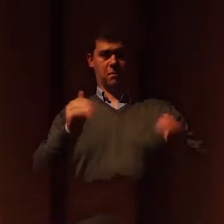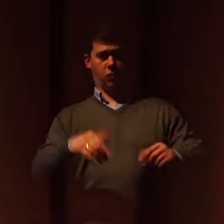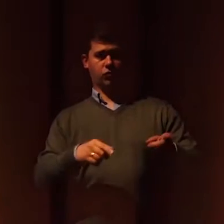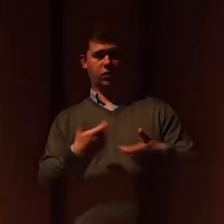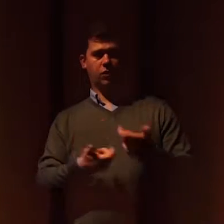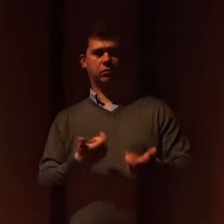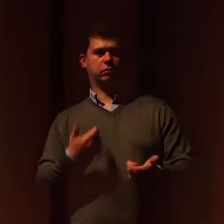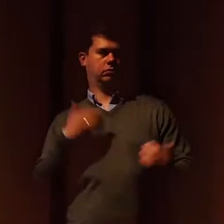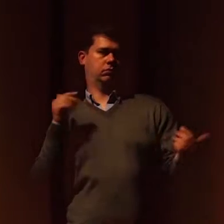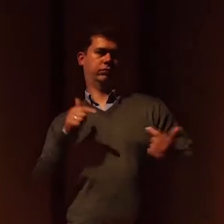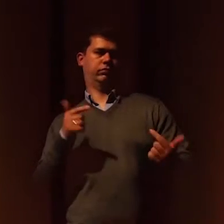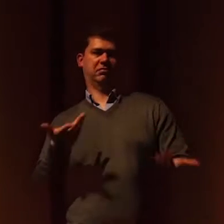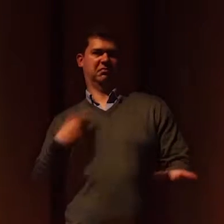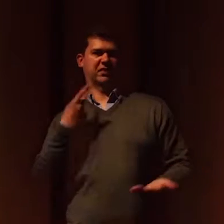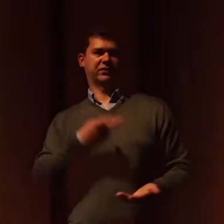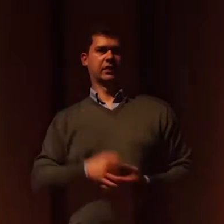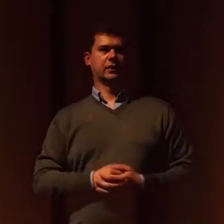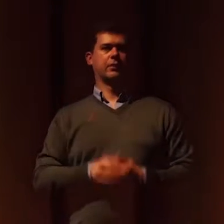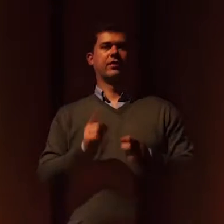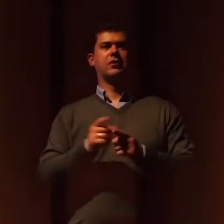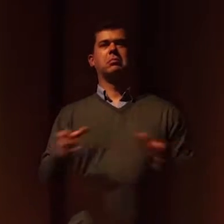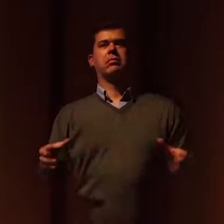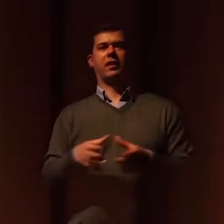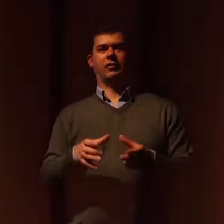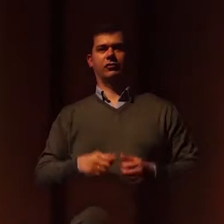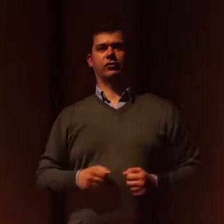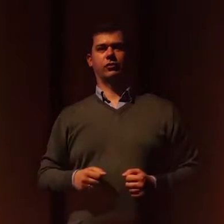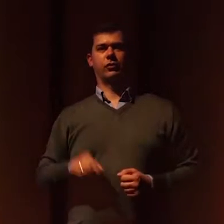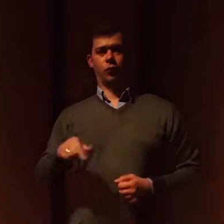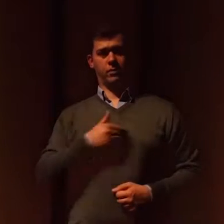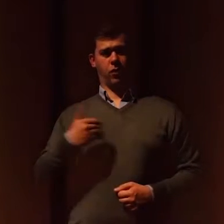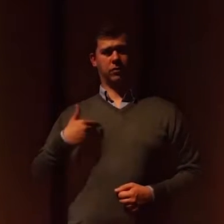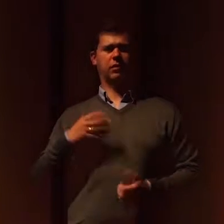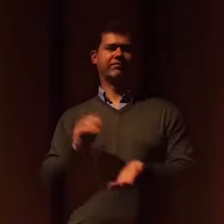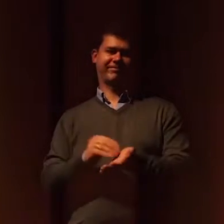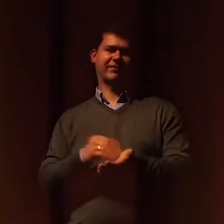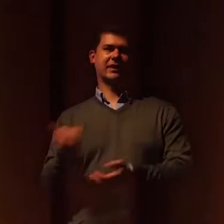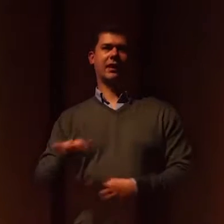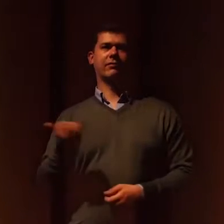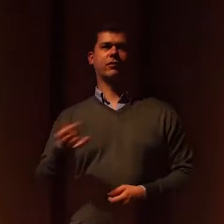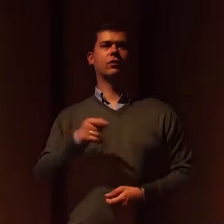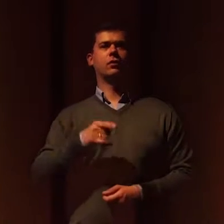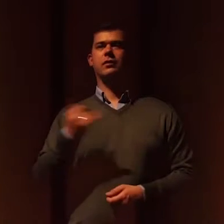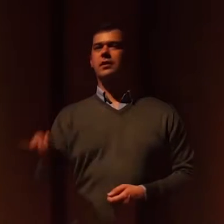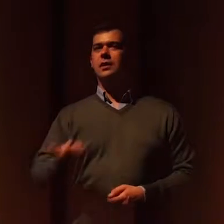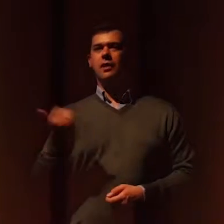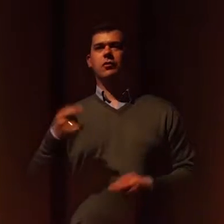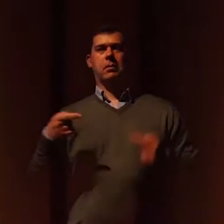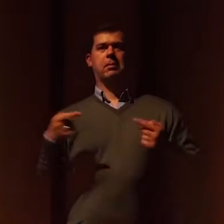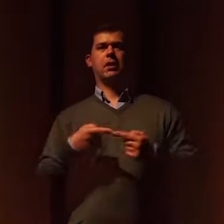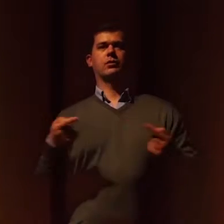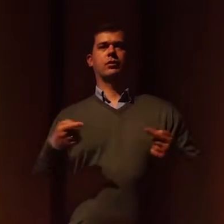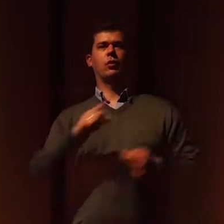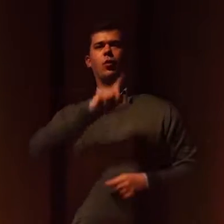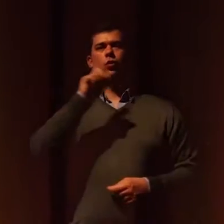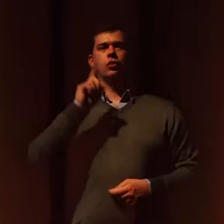wolno przedstawicielom pewnej mniejszości w Polsce tradycyjnie to oczywiście bardzo często dotyczy